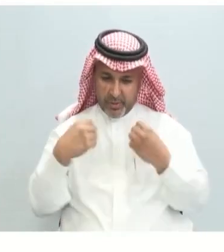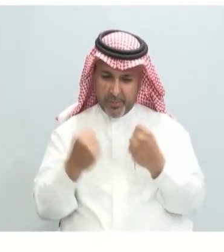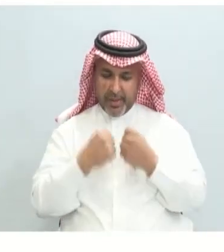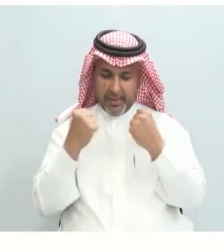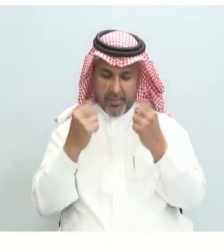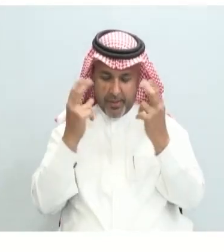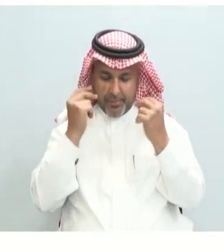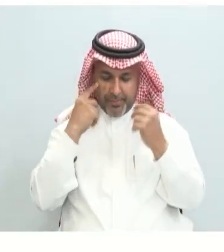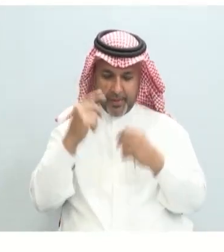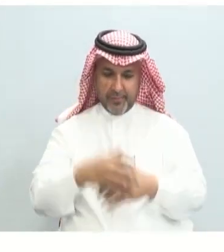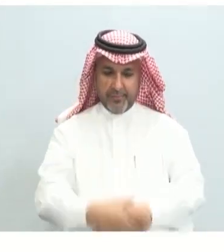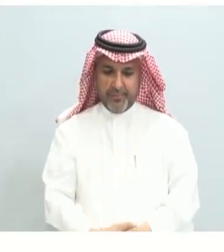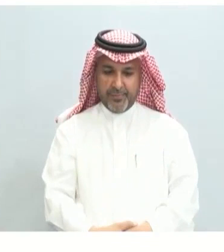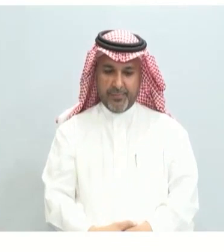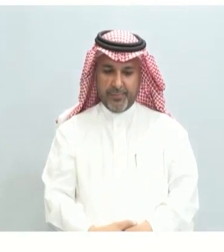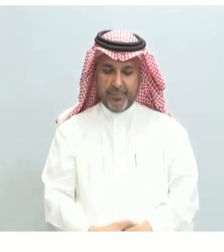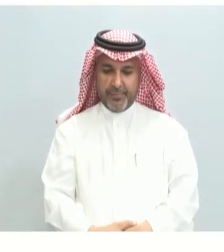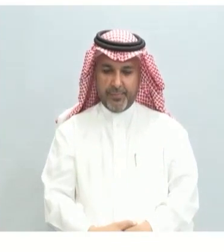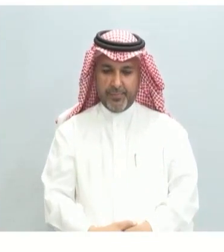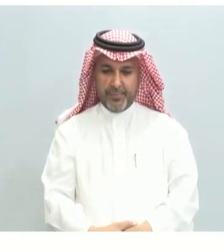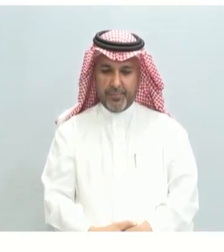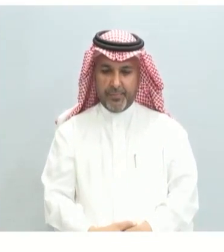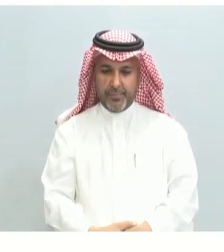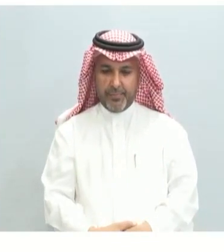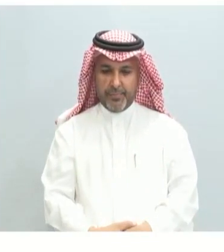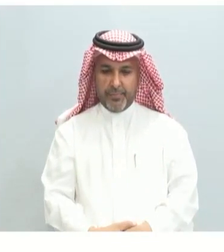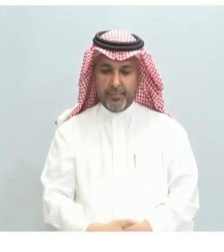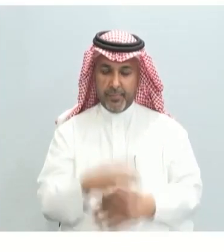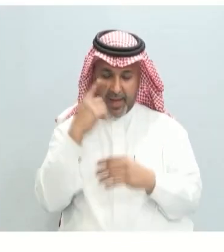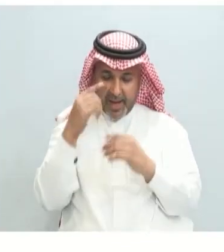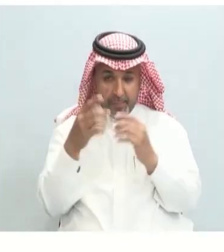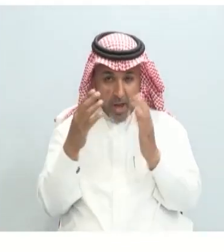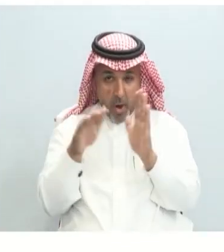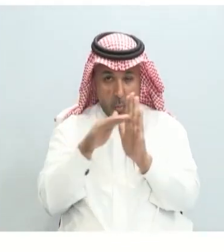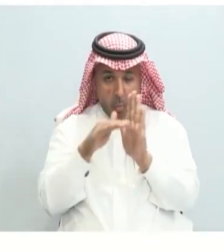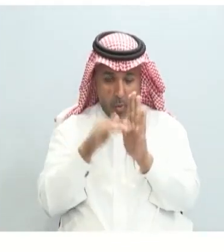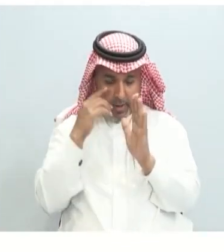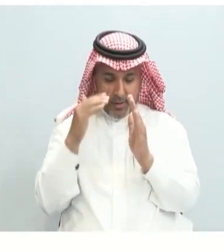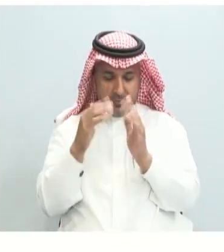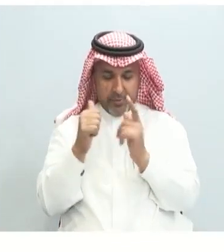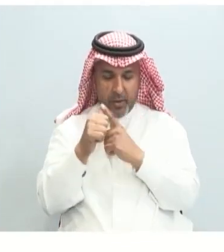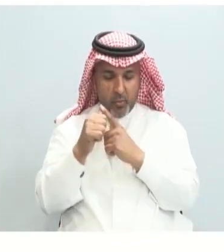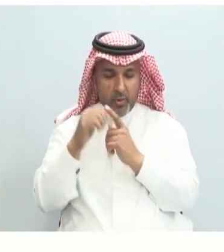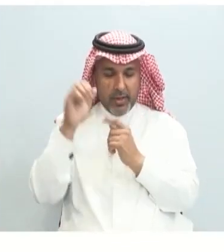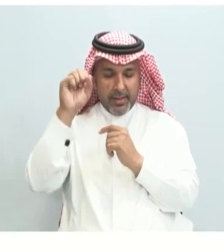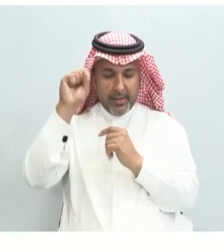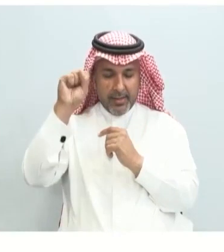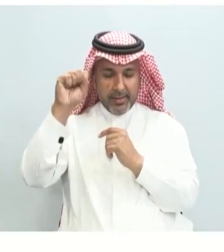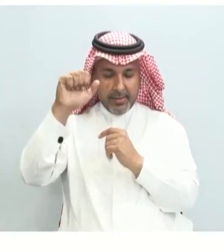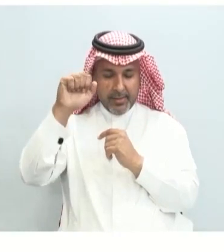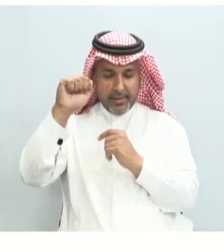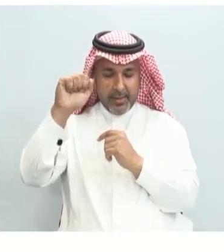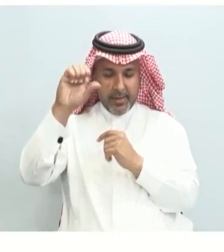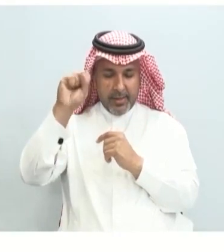الاس اي اس وحاله الاس اس اس وقلنا هذه الحالتين اللي تكون لقانون جيوب التمام فقلنا قانون جيوب